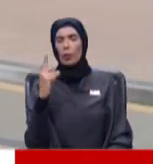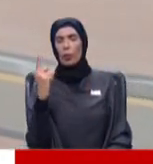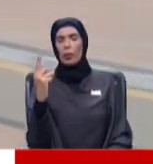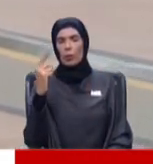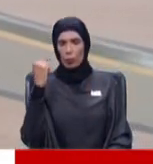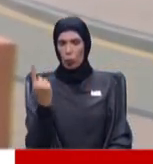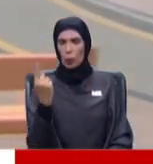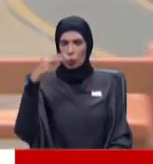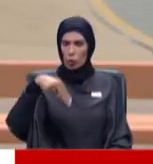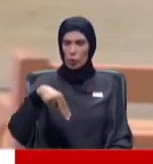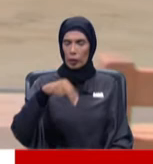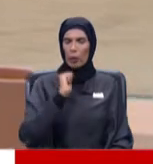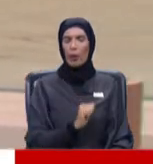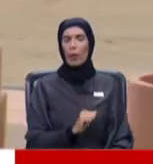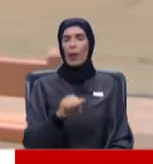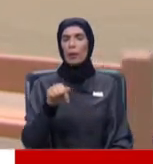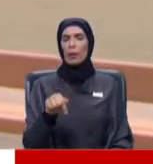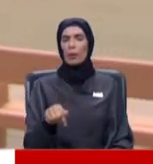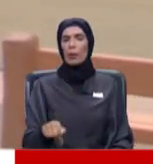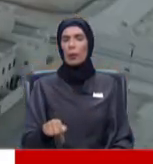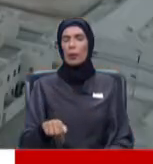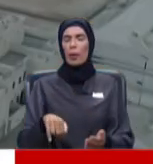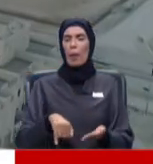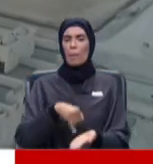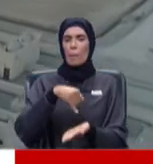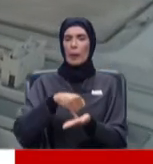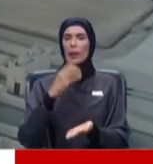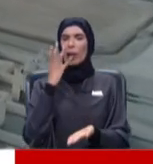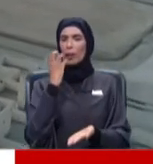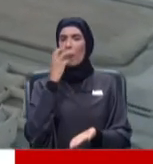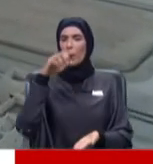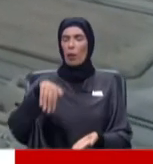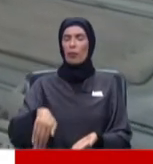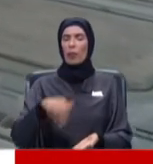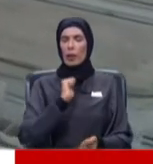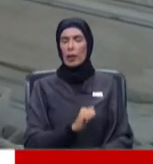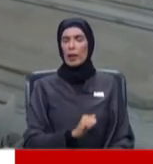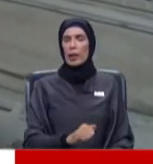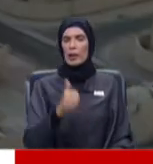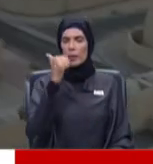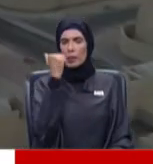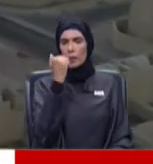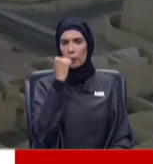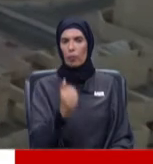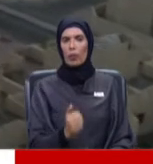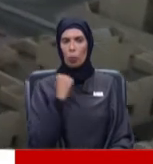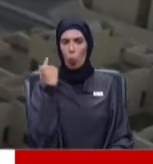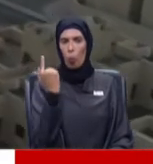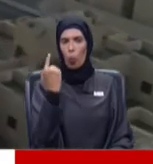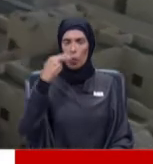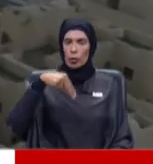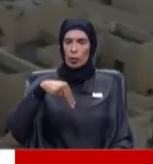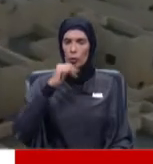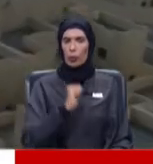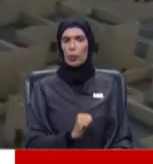الحالي 2021، وفي مدينة حمد تحديدا قد وصل إلى 6000 طلب و210 طلبات قسيمة،